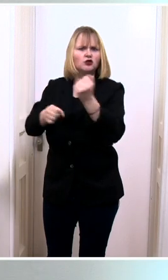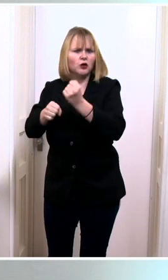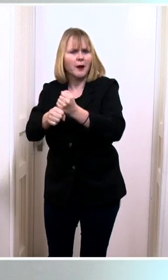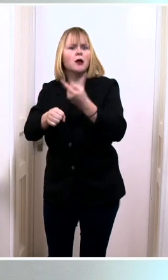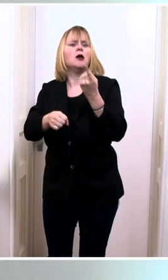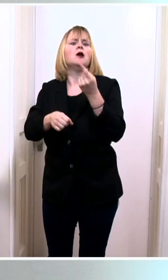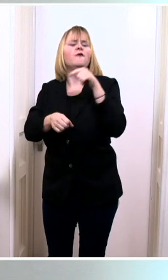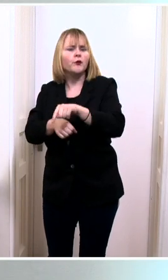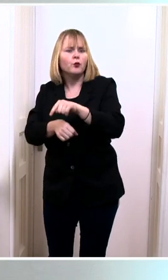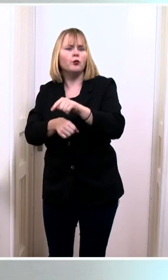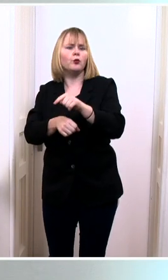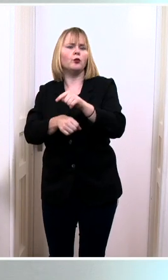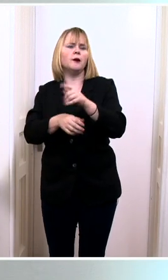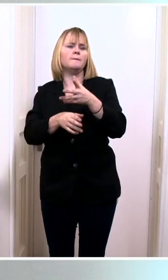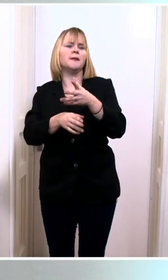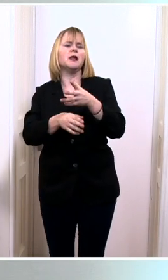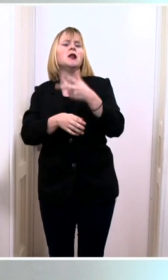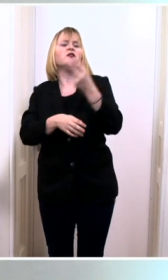eben mischt